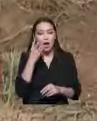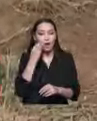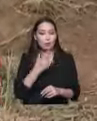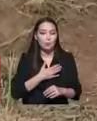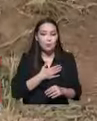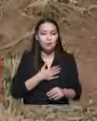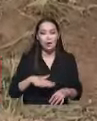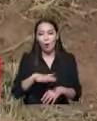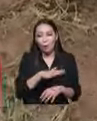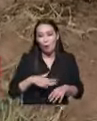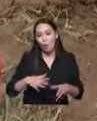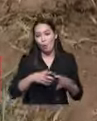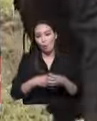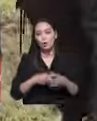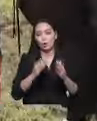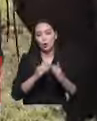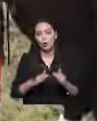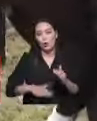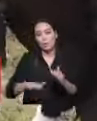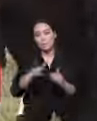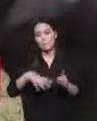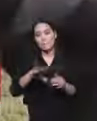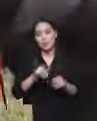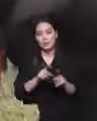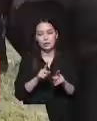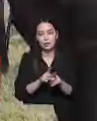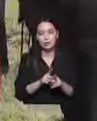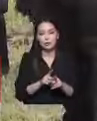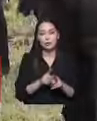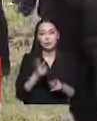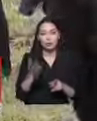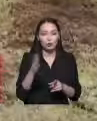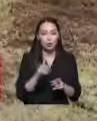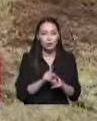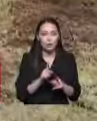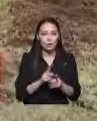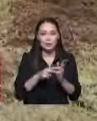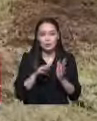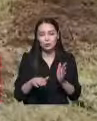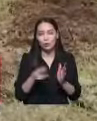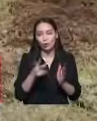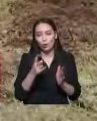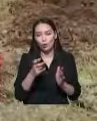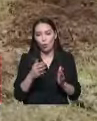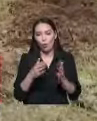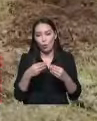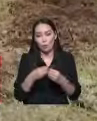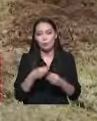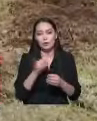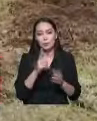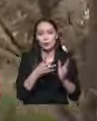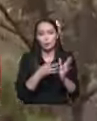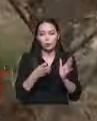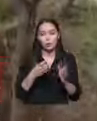ортақ үйіміз қалалық науқан аясында барлығы 8205 жасыл желек, оның ішінде 4515 жеміс, 1090